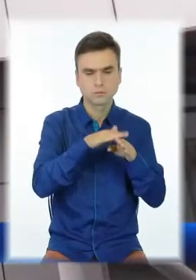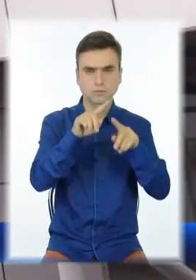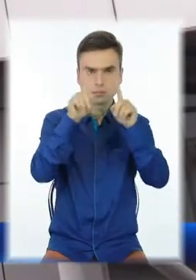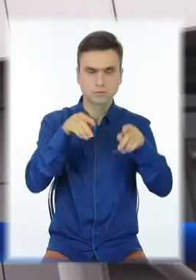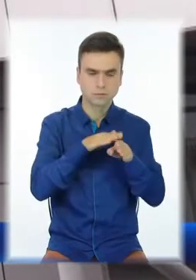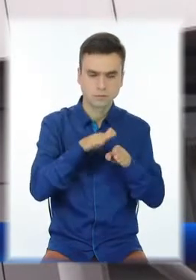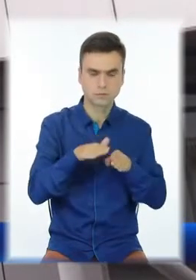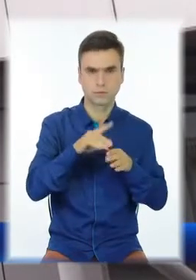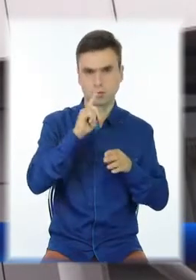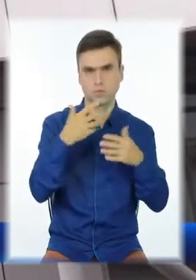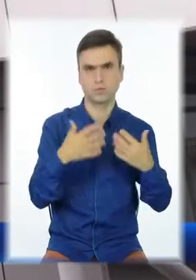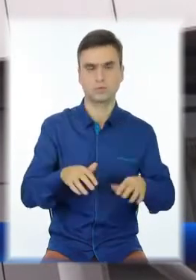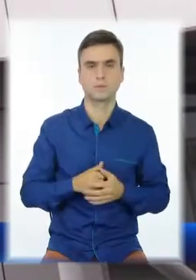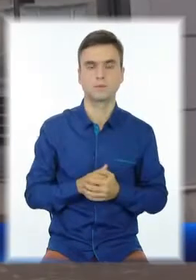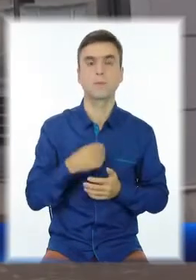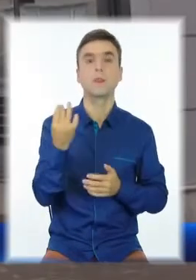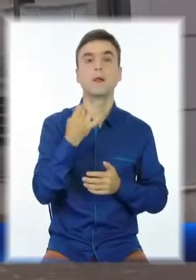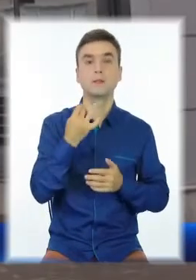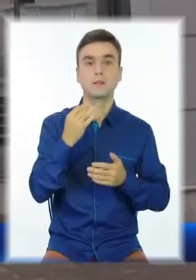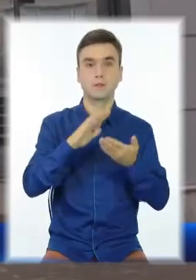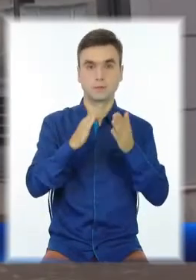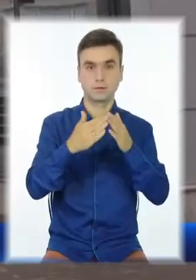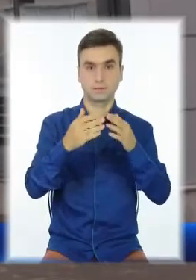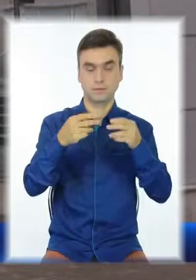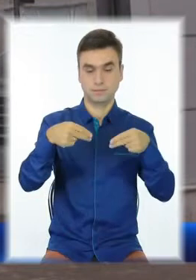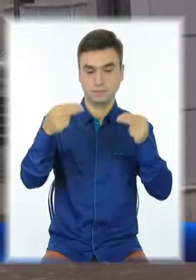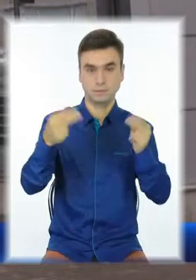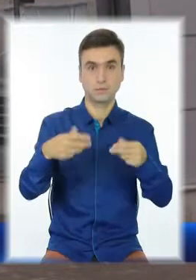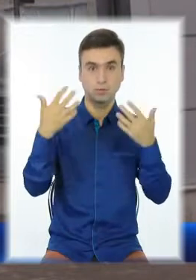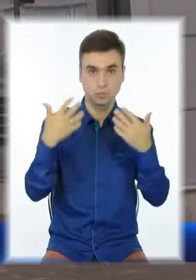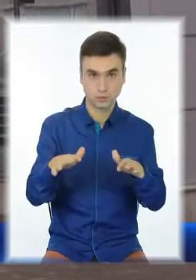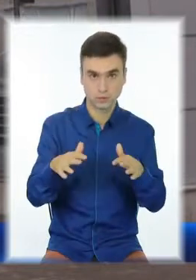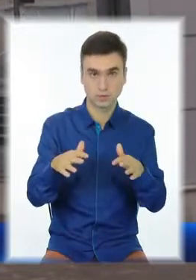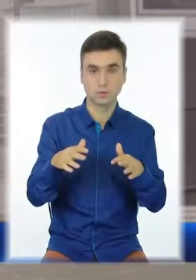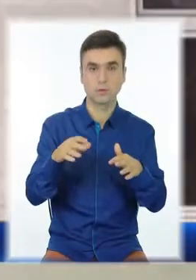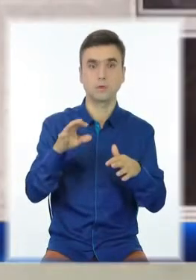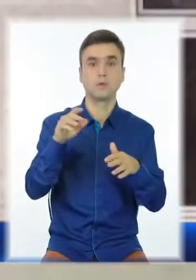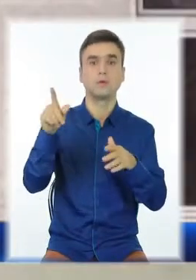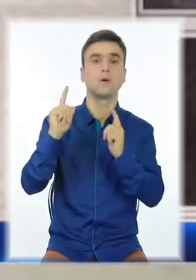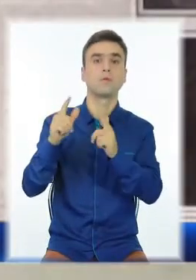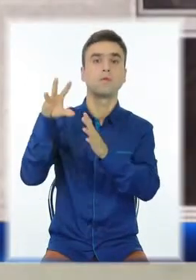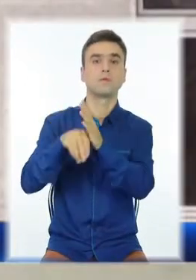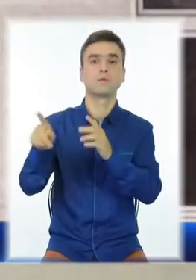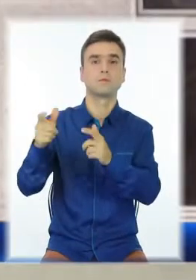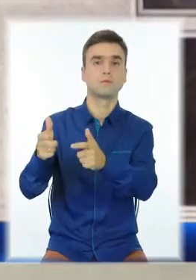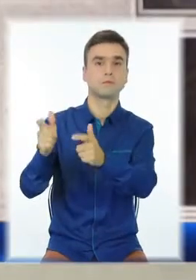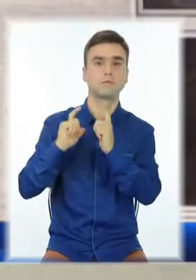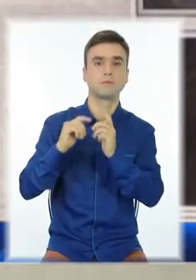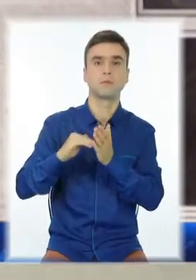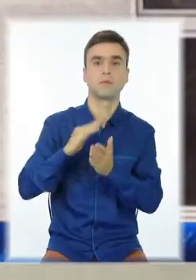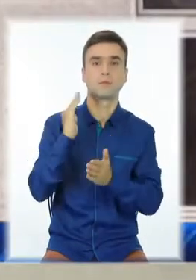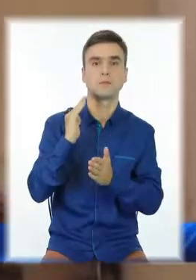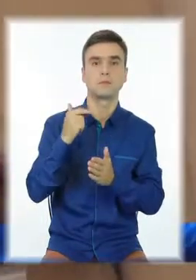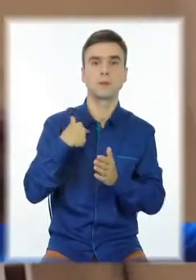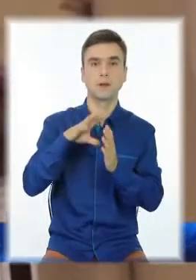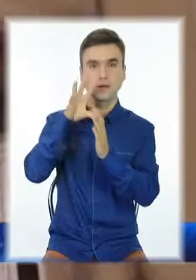про асоціацію українська сторона документально відмовилася від претензії на повноцінне членство в ЄС.